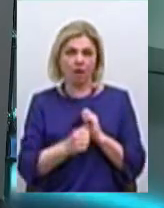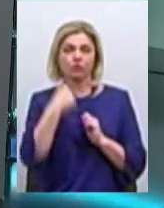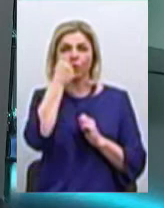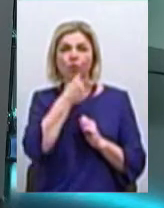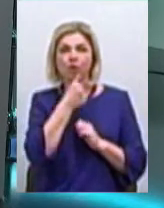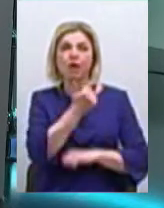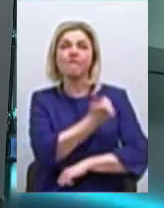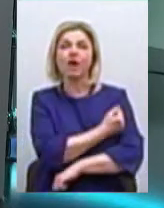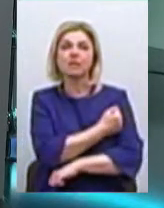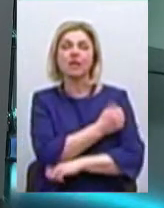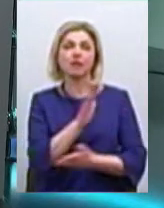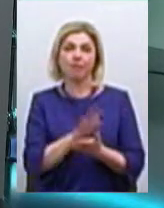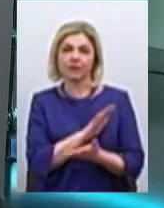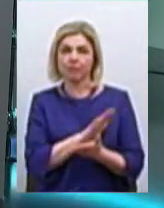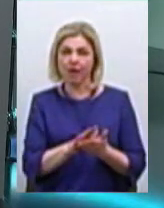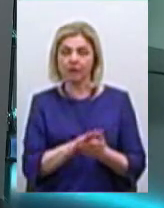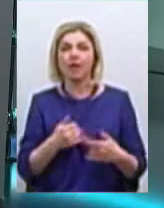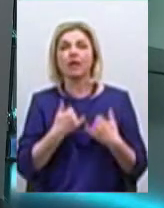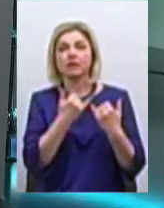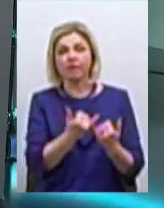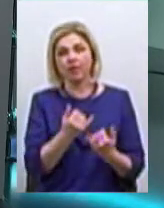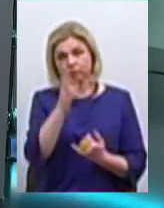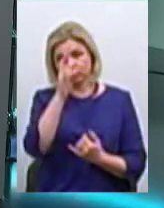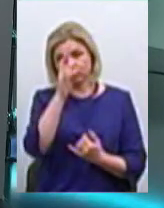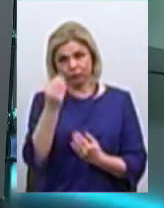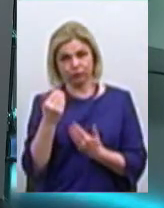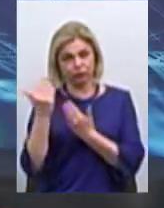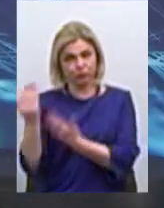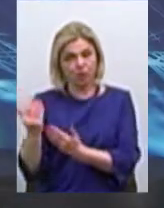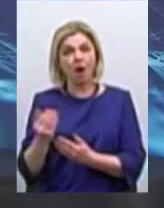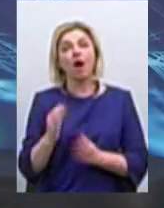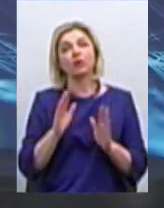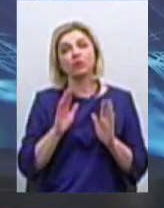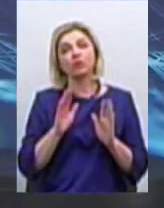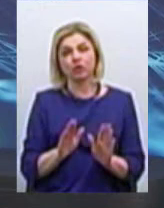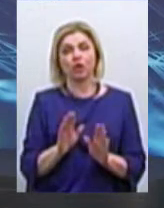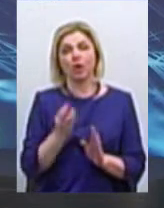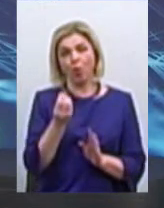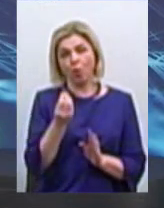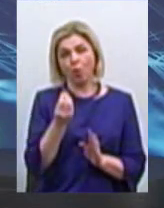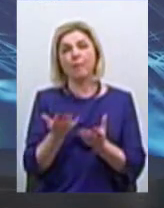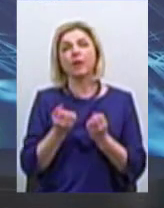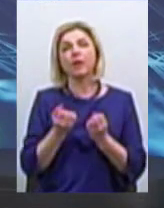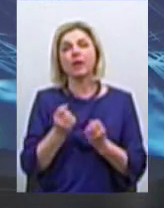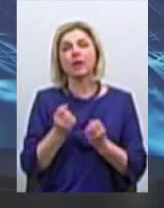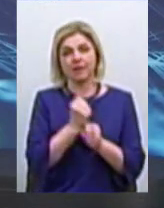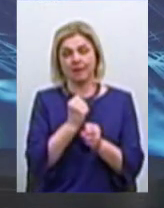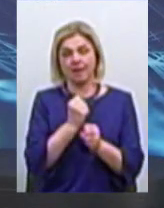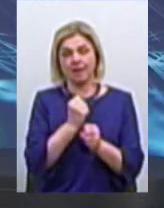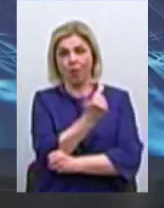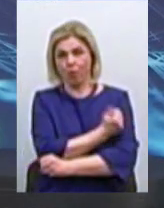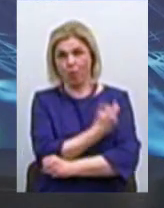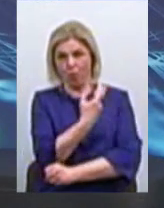нас безкоштовна, надається вона за кошти державного бюджету, лише беруться кошти за проведення ін'єкції